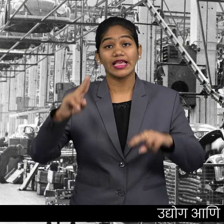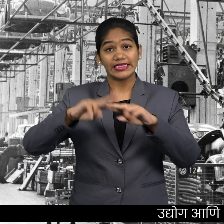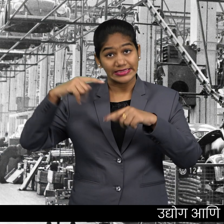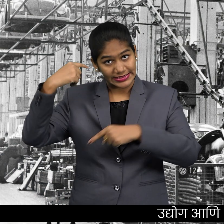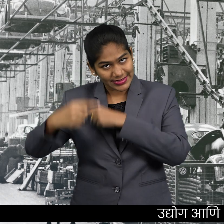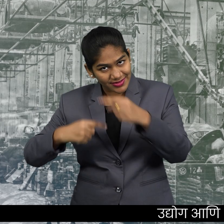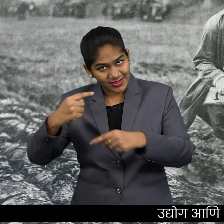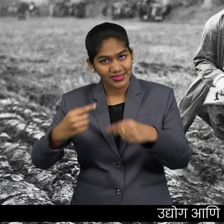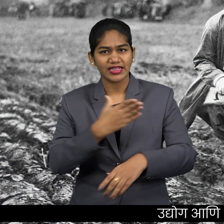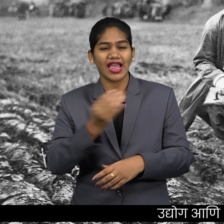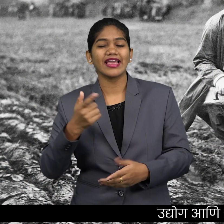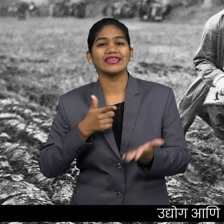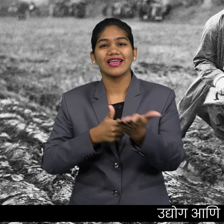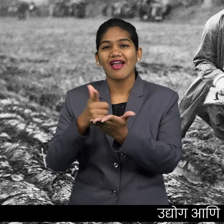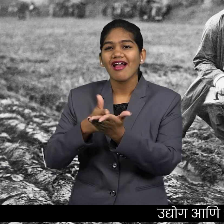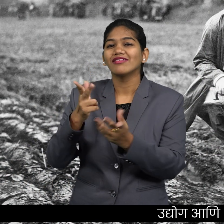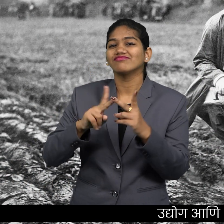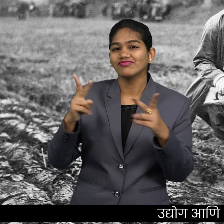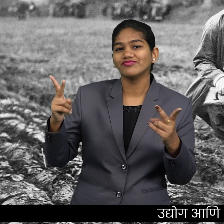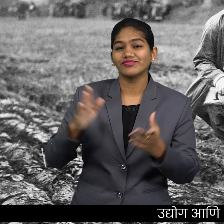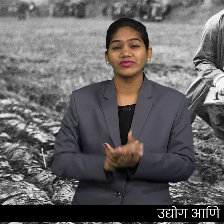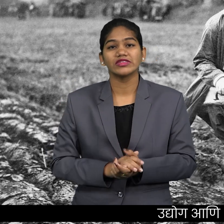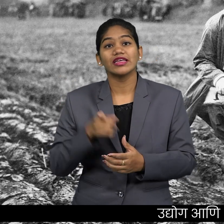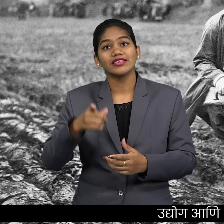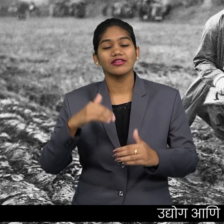उद्योग आणि शेतीची भरभराट झाली.